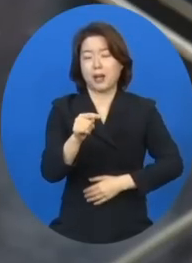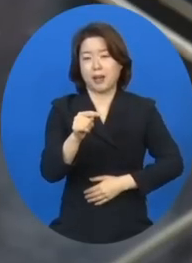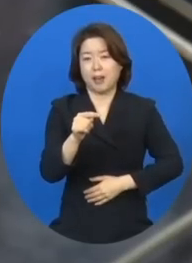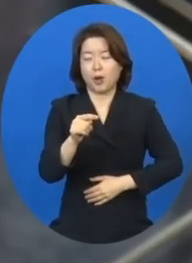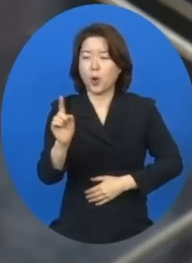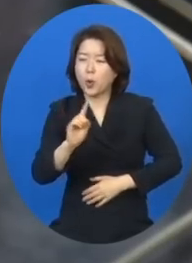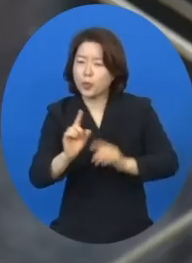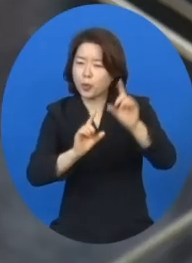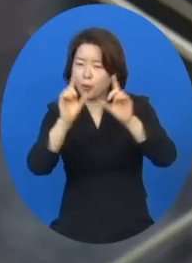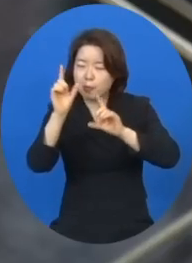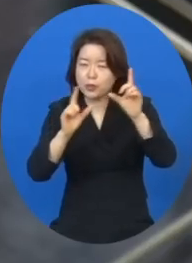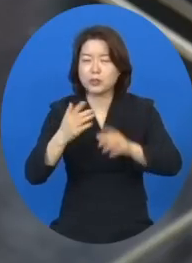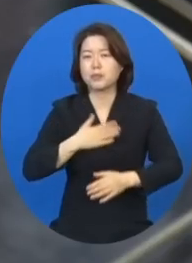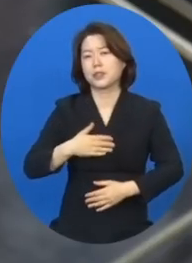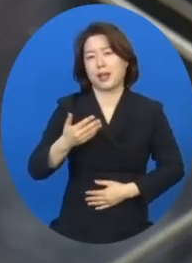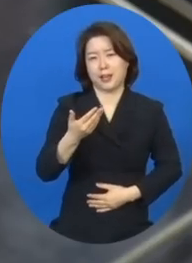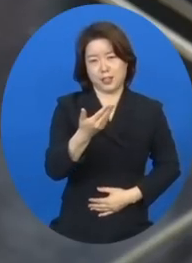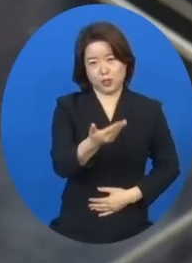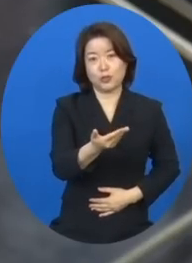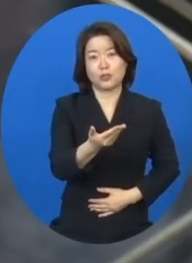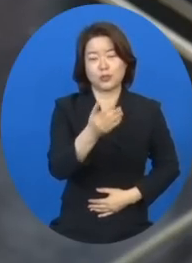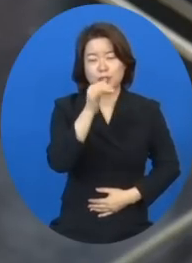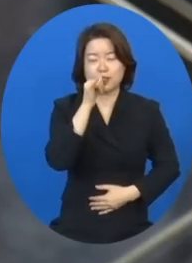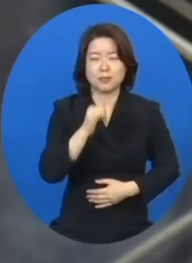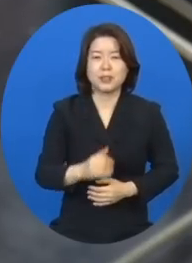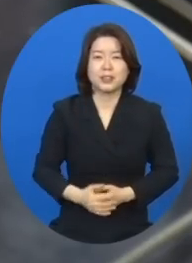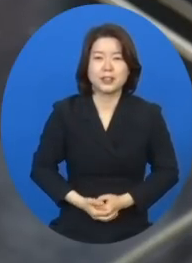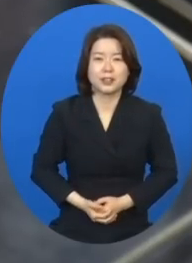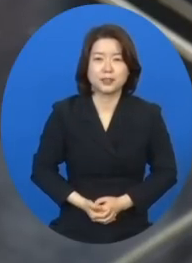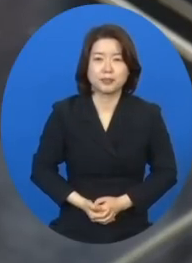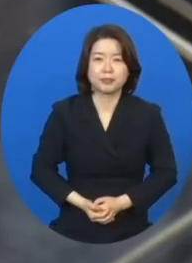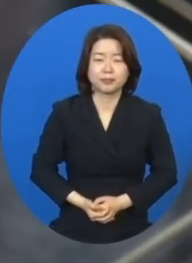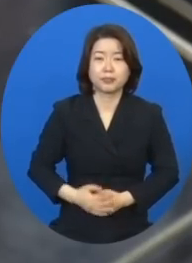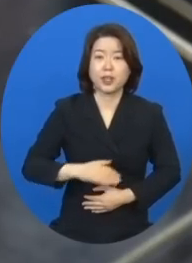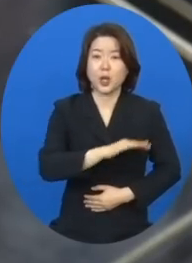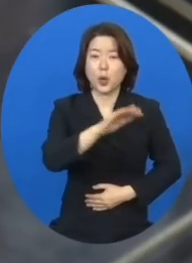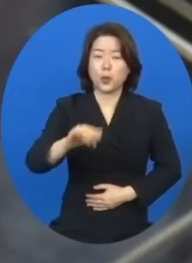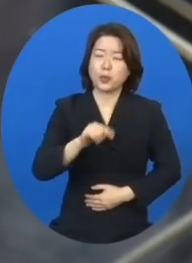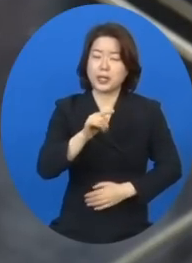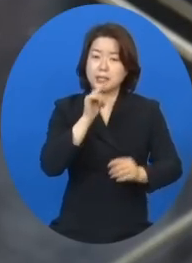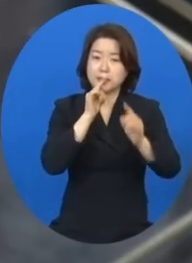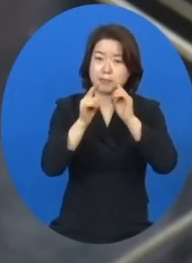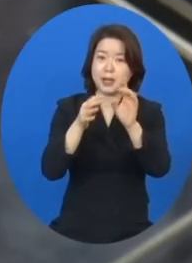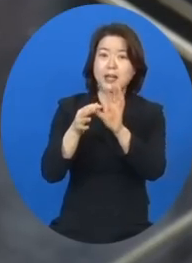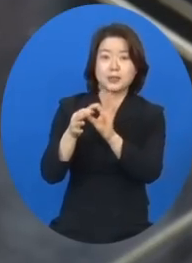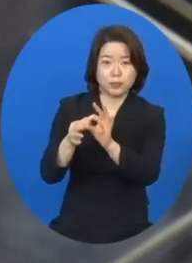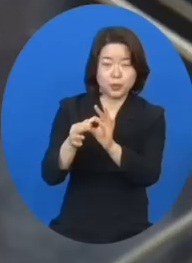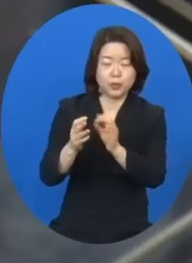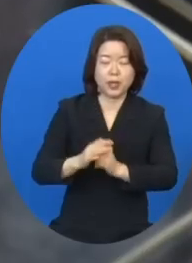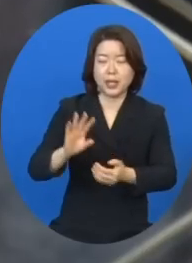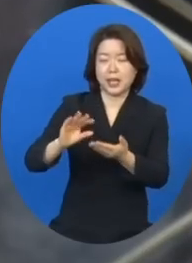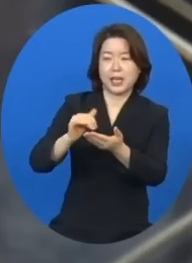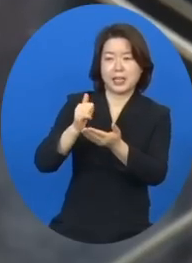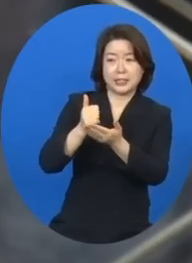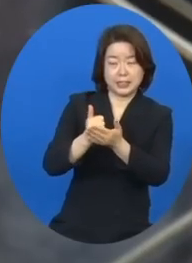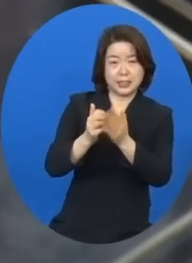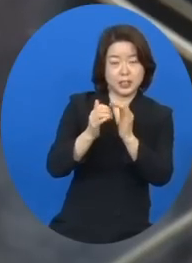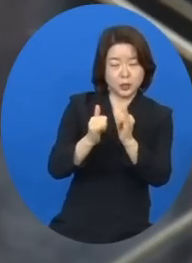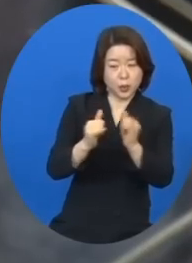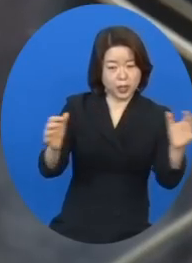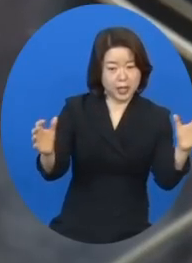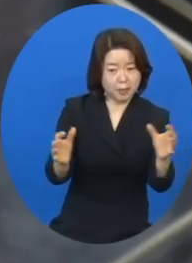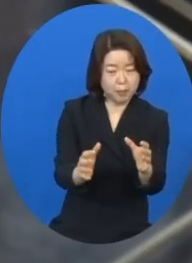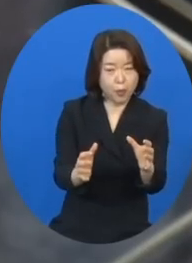이야기를 에베소서 2장에서 하고 있습니다. 우리는 이 말씀을 통해서 그리스도인의 모임인